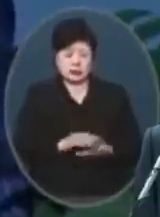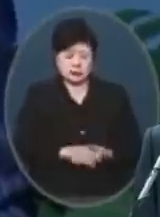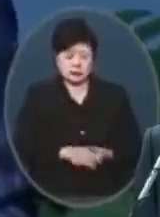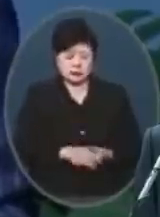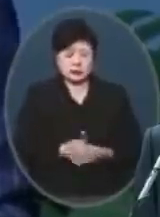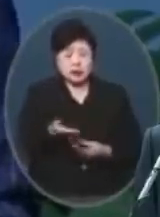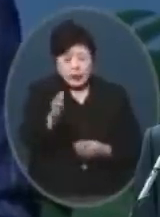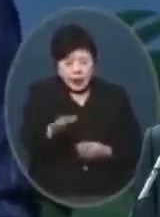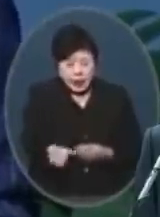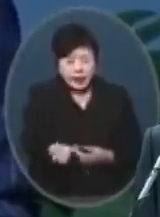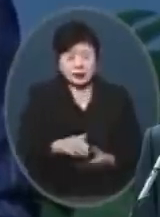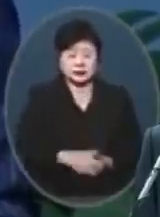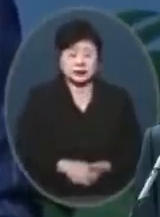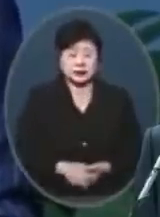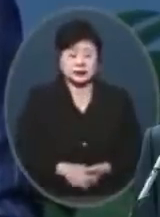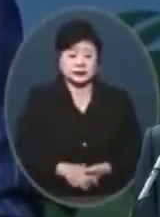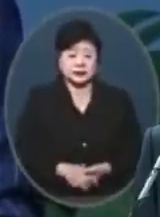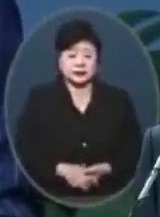그런데